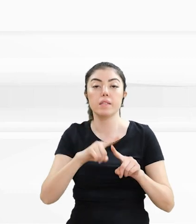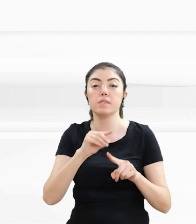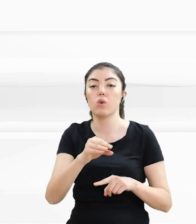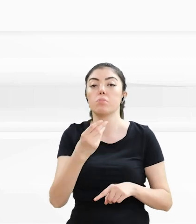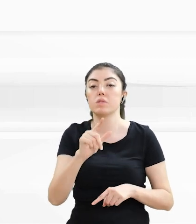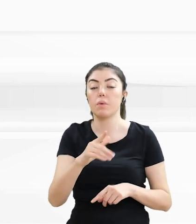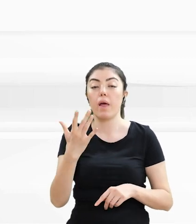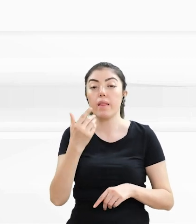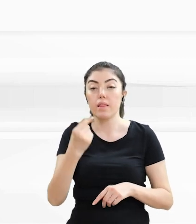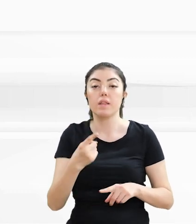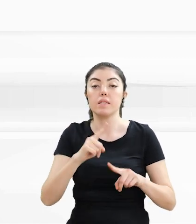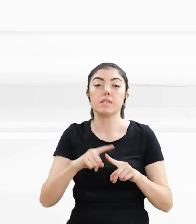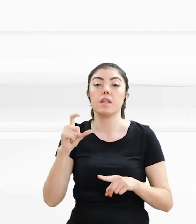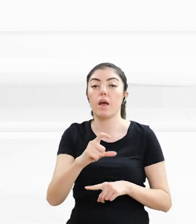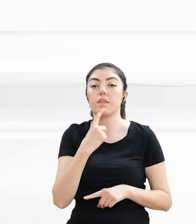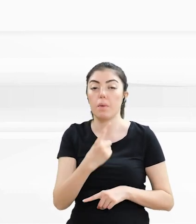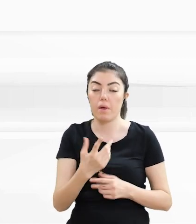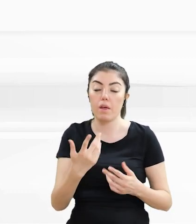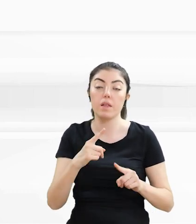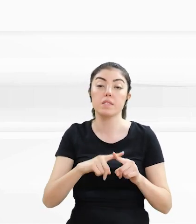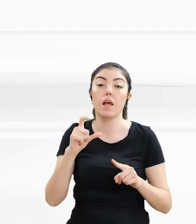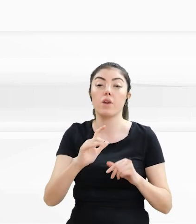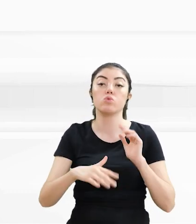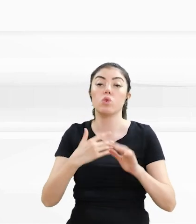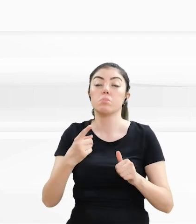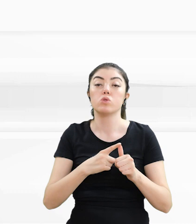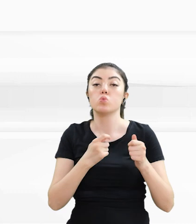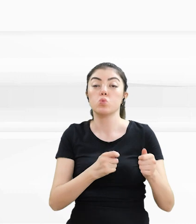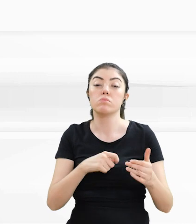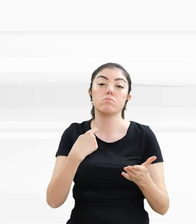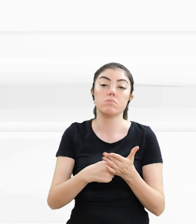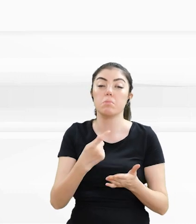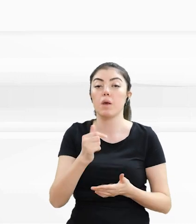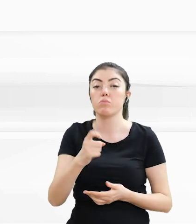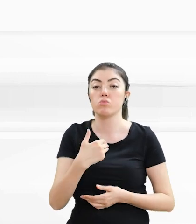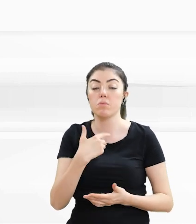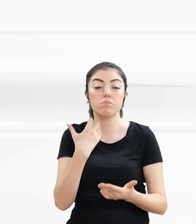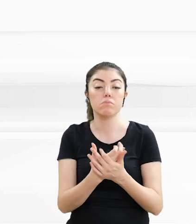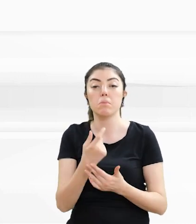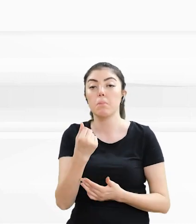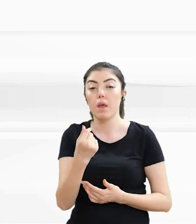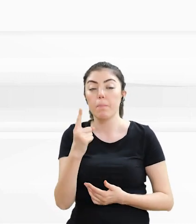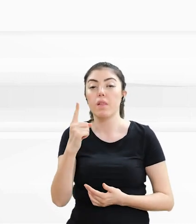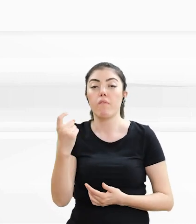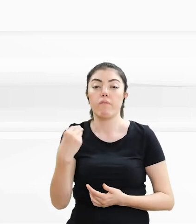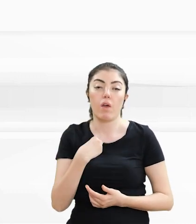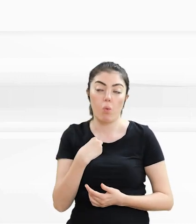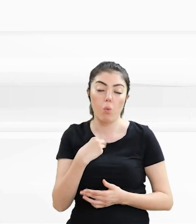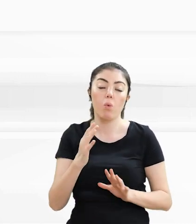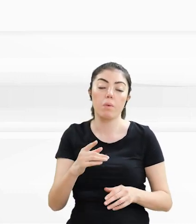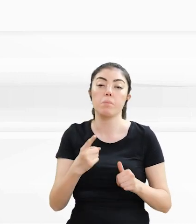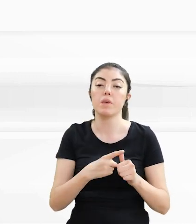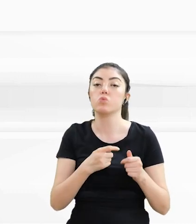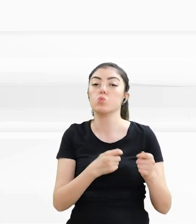istememiz gerekiyor en az 2 saat Geçmiş olsun şimdi ilk saat sonra birinci kursa ödeyeceği üretim bunun kayıt ücreti bir defa veriyordu